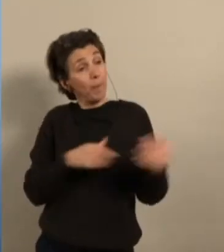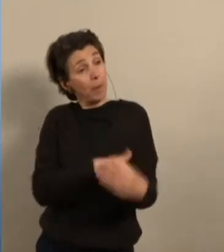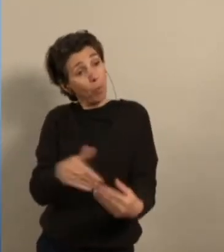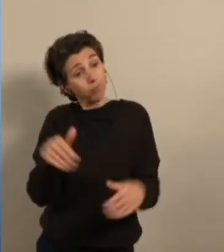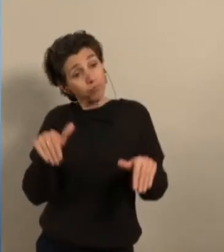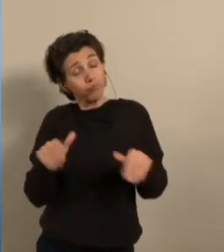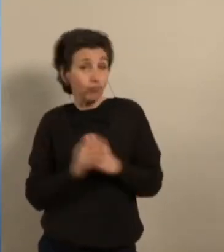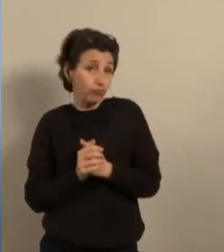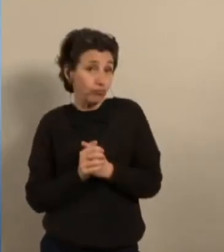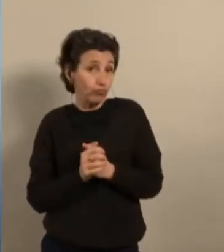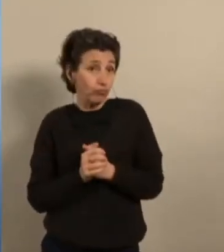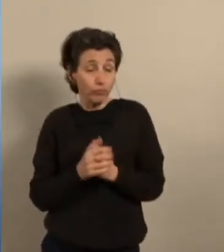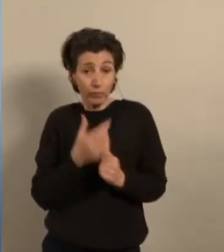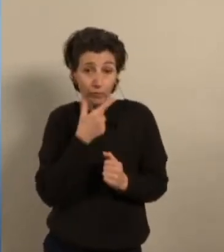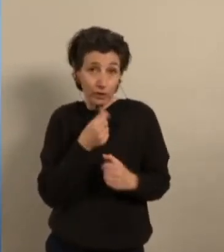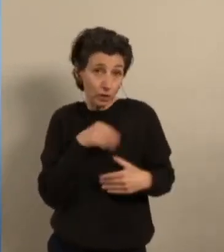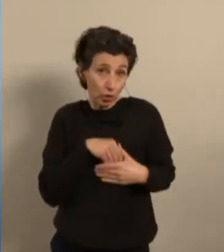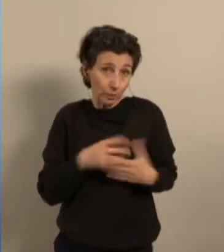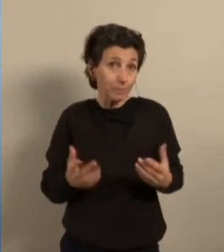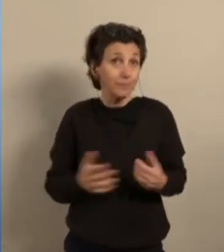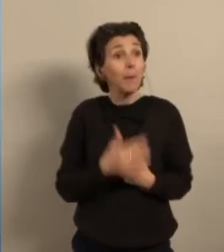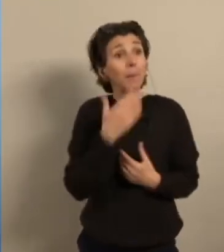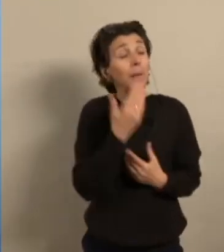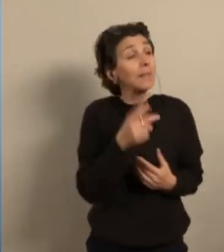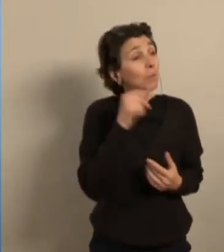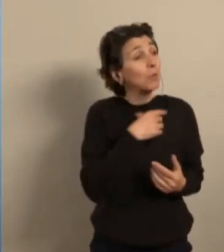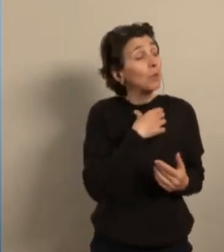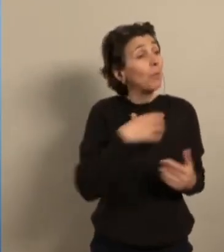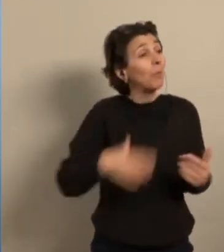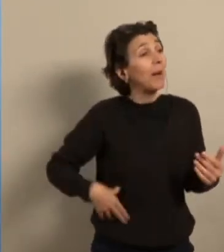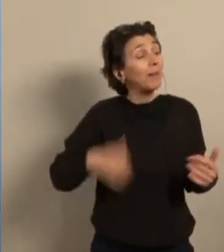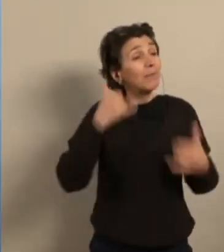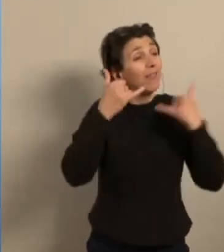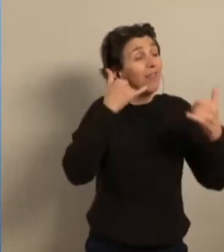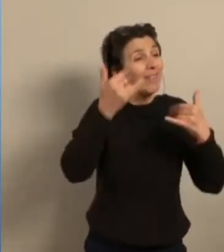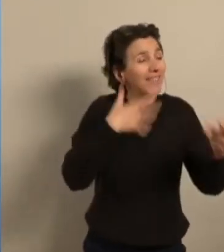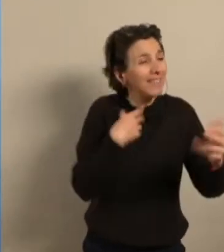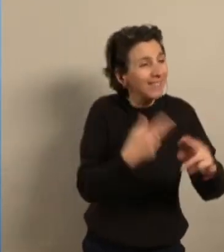facile. Merci, monsieur le maire. Je vous laisse à votre téléphone et vos messages.